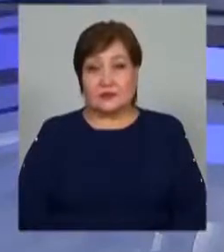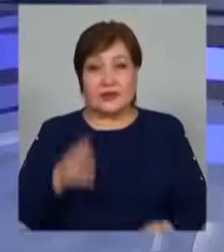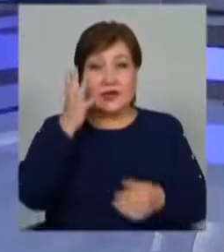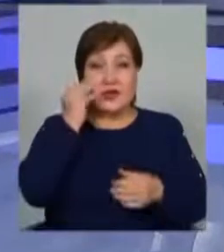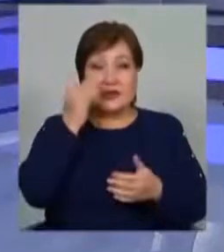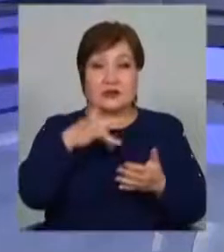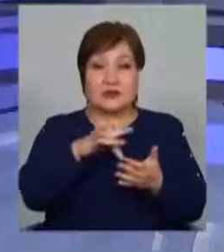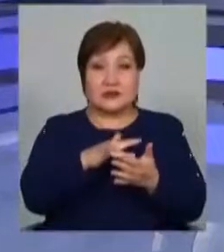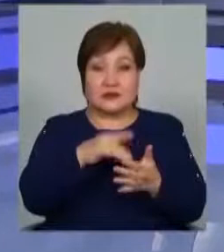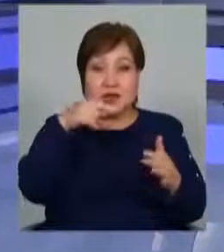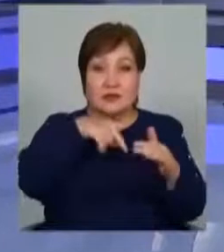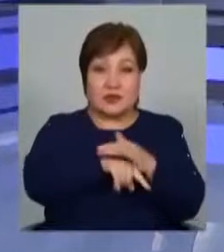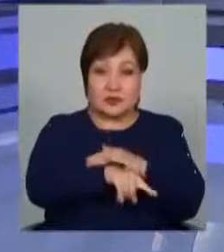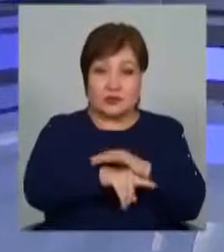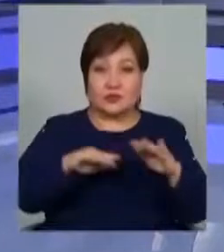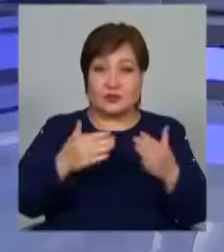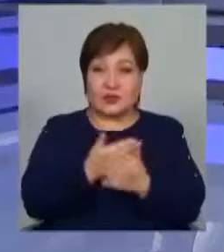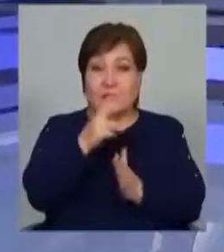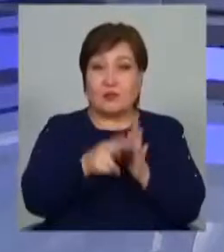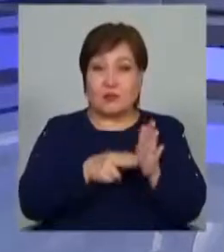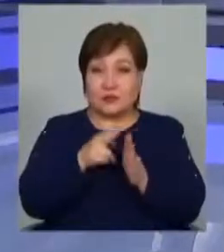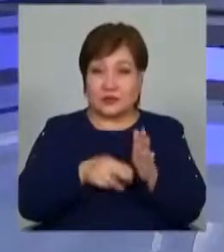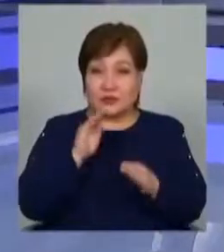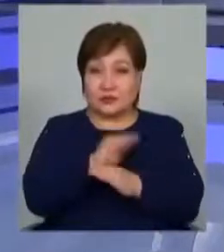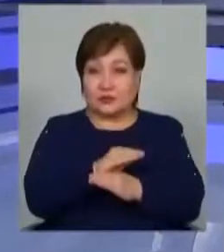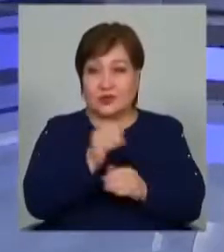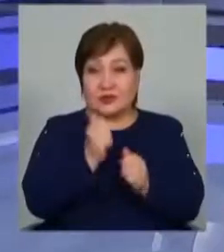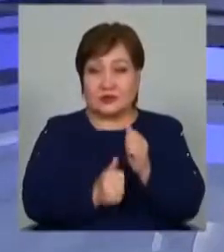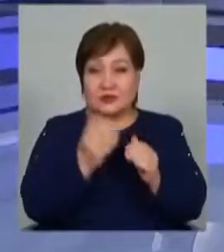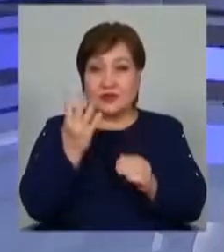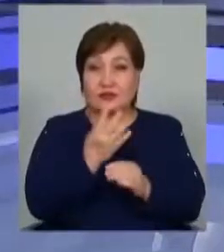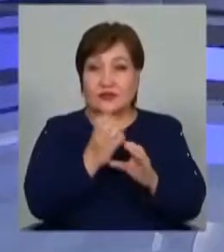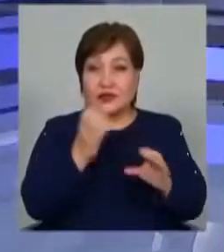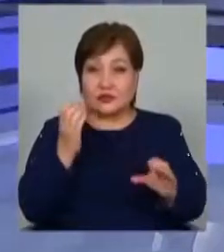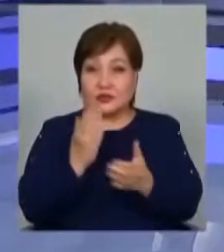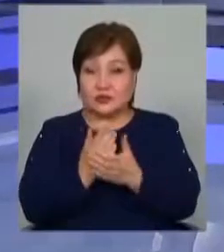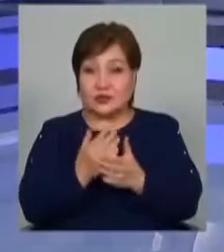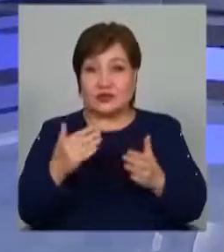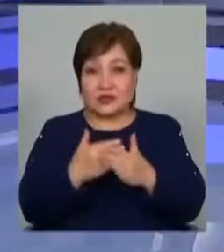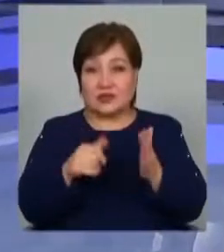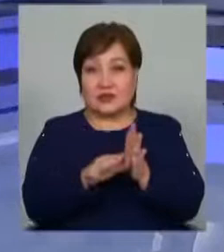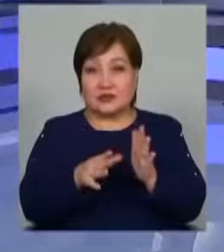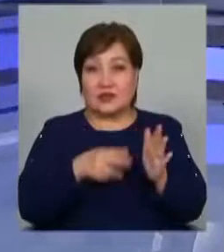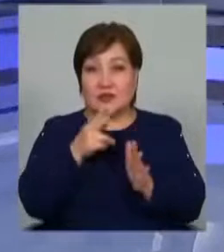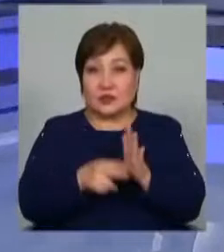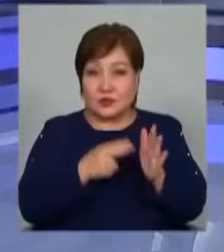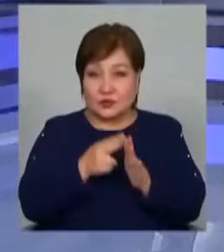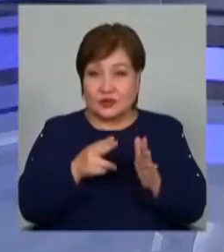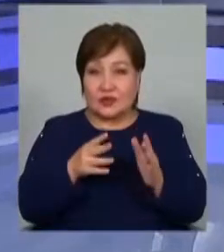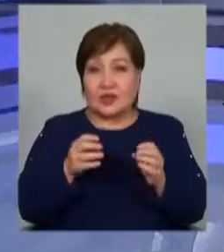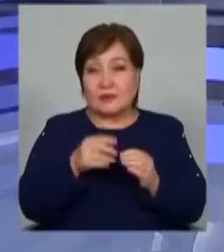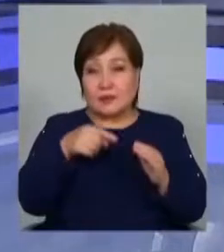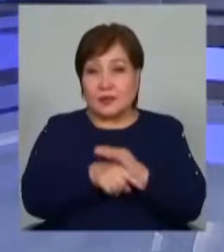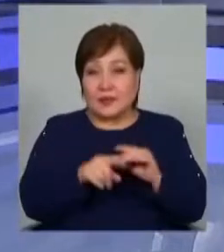Алматы метросы су жаңа 8 пойызбен толықты. Әрқайсысы 4 вагоннан тұратын жаңа электр пойыздары метрополитеннің 10 жылдығы қарсаңында